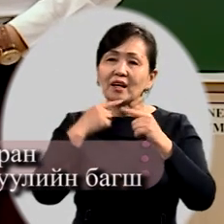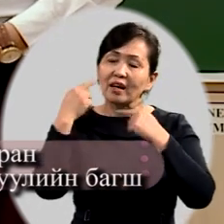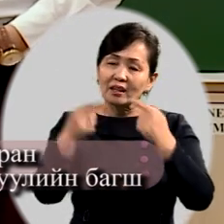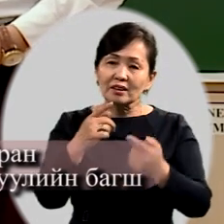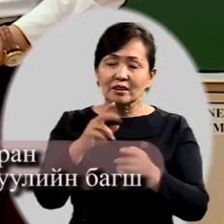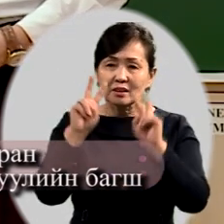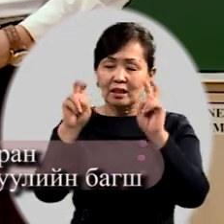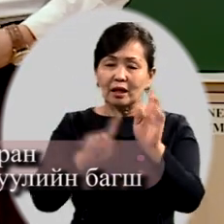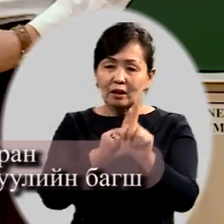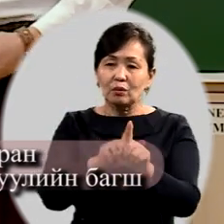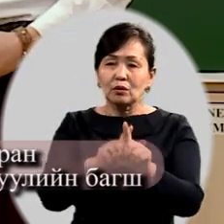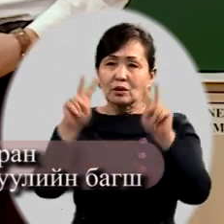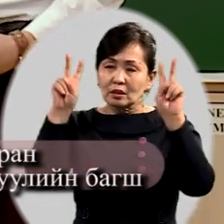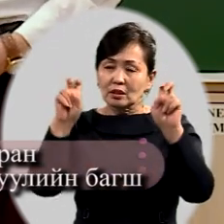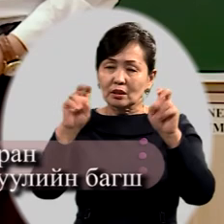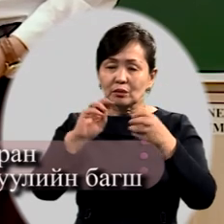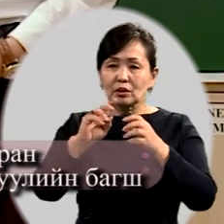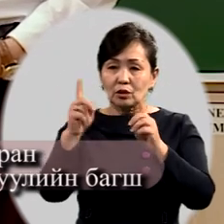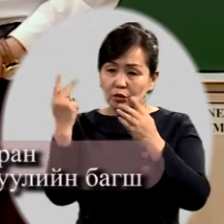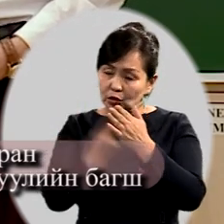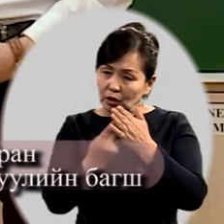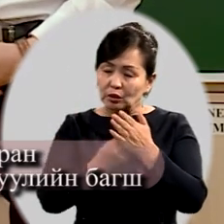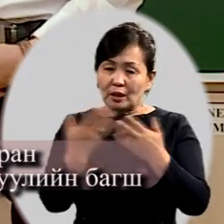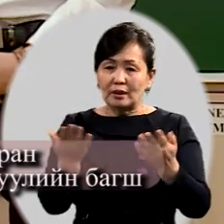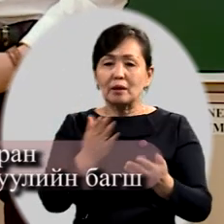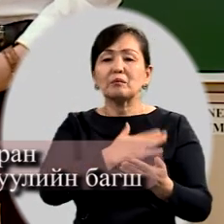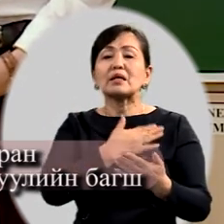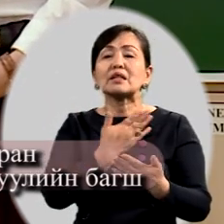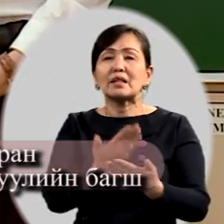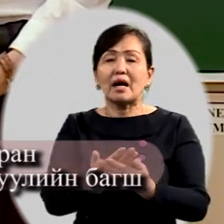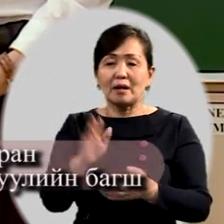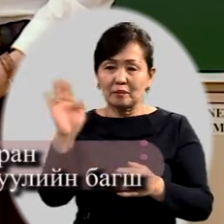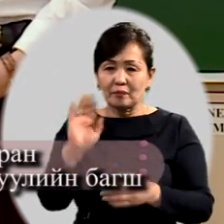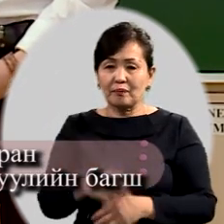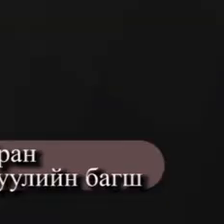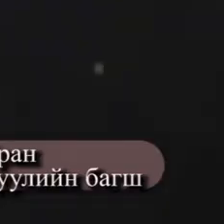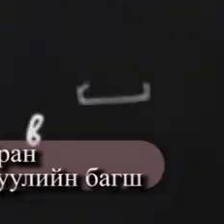сызып көріңдер. Сау болыңдар!